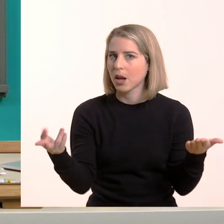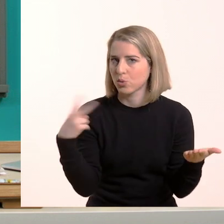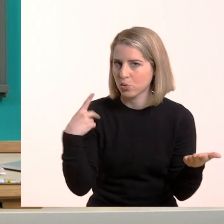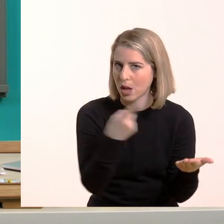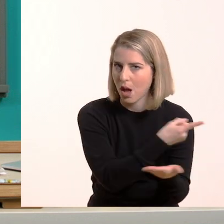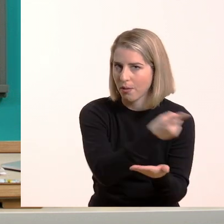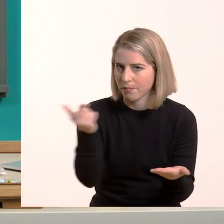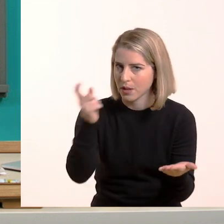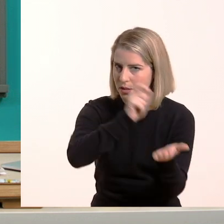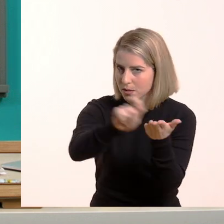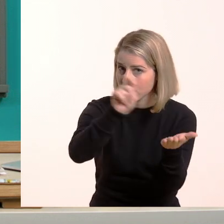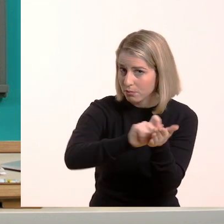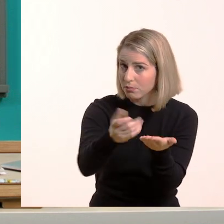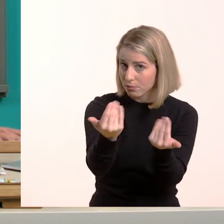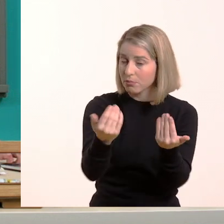τα συμπληρώνετε.